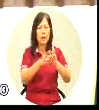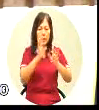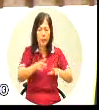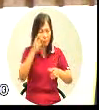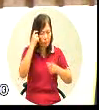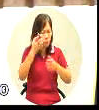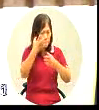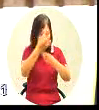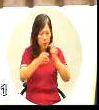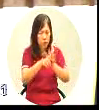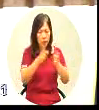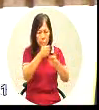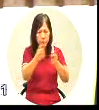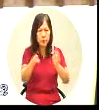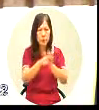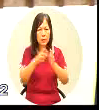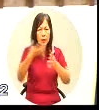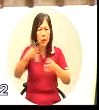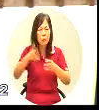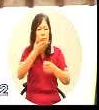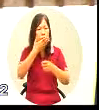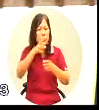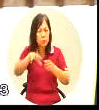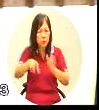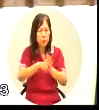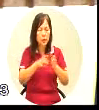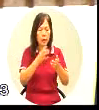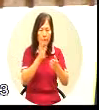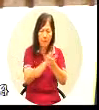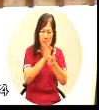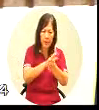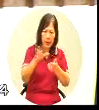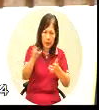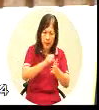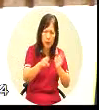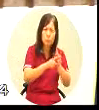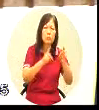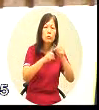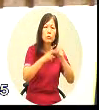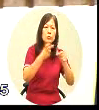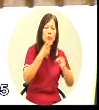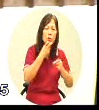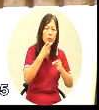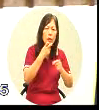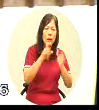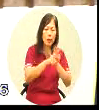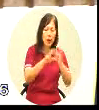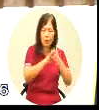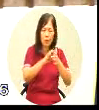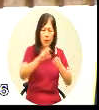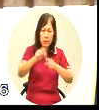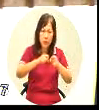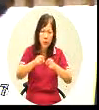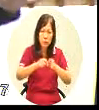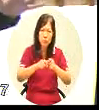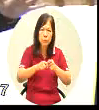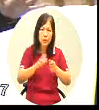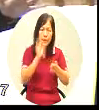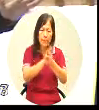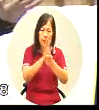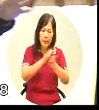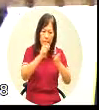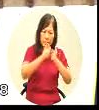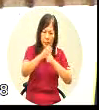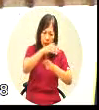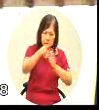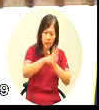水利局，就是水利局协助争取中央农委会水保局相关的计划来帮助柴山这